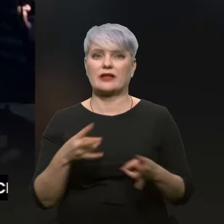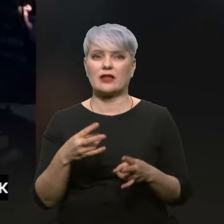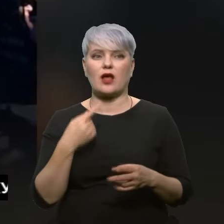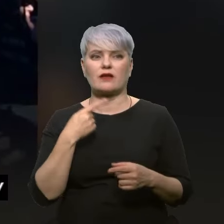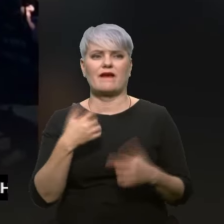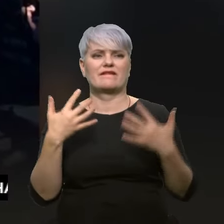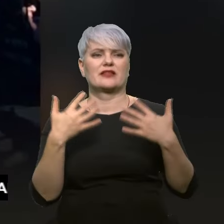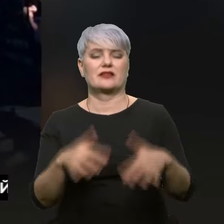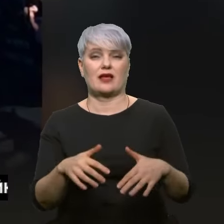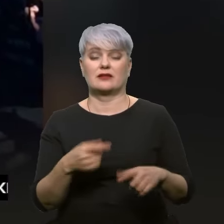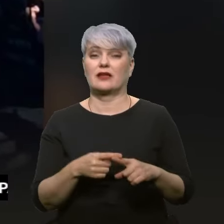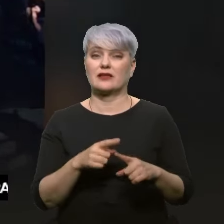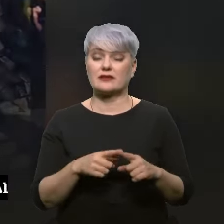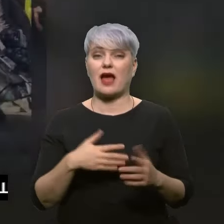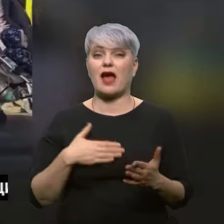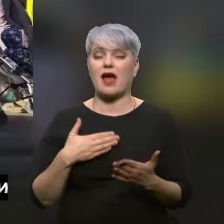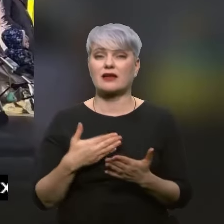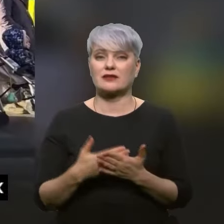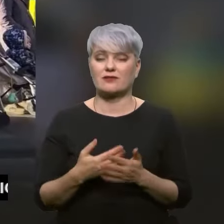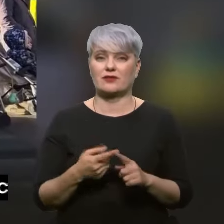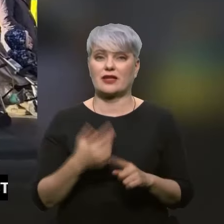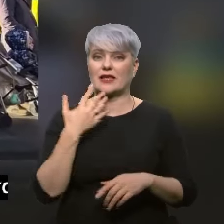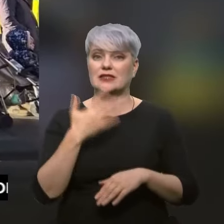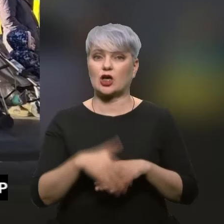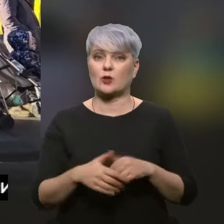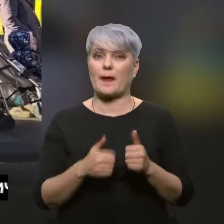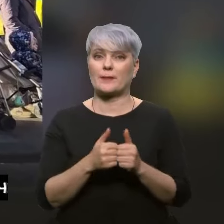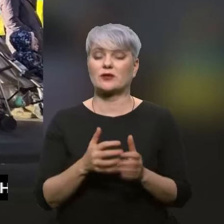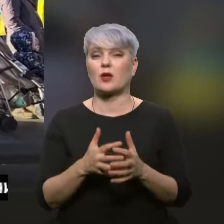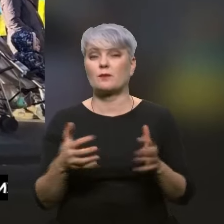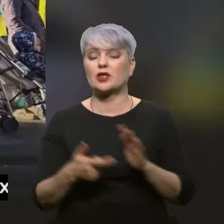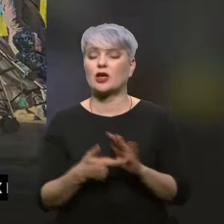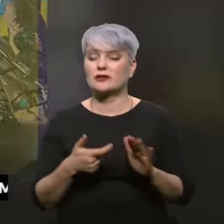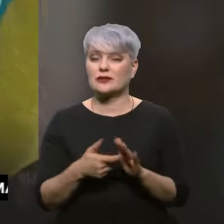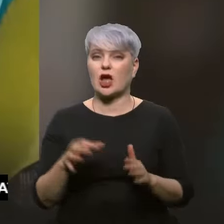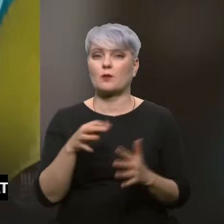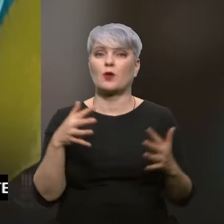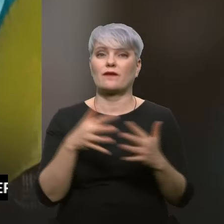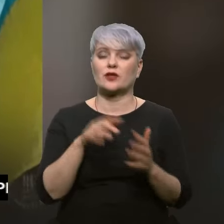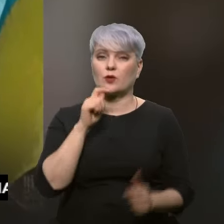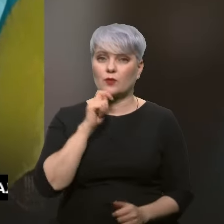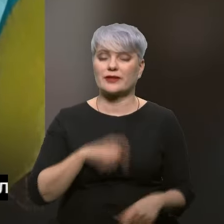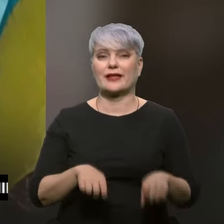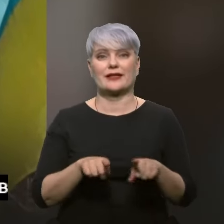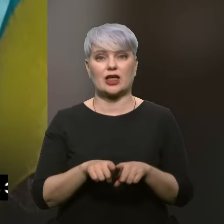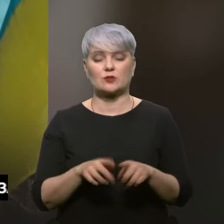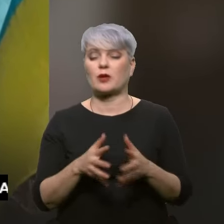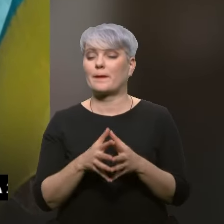втрати, а як до активу, завдяки якому закордонні партнери будуть більше дізнаватися про війну в Україні і таким